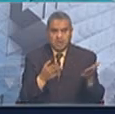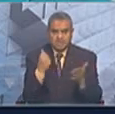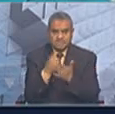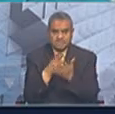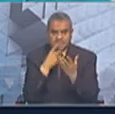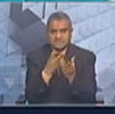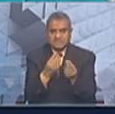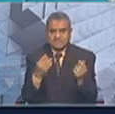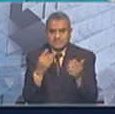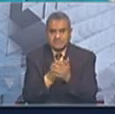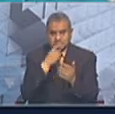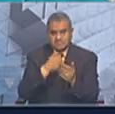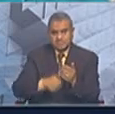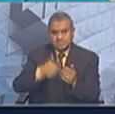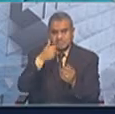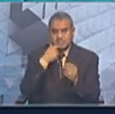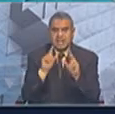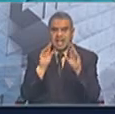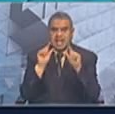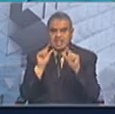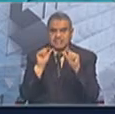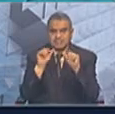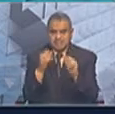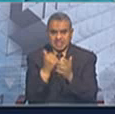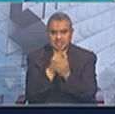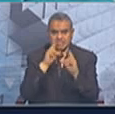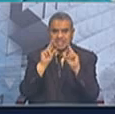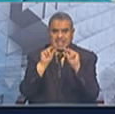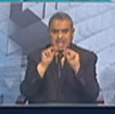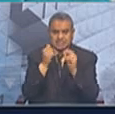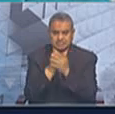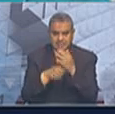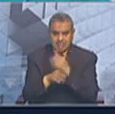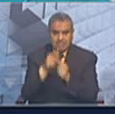مميزات كتيره منها توفير الاسمده وخدمه النبات